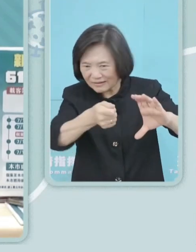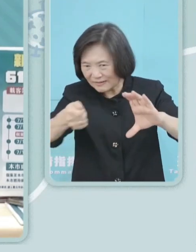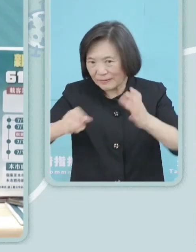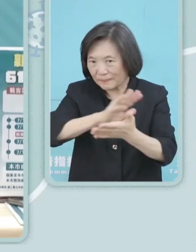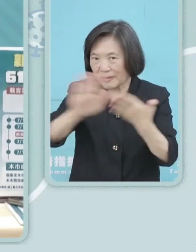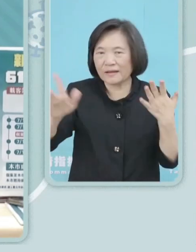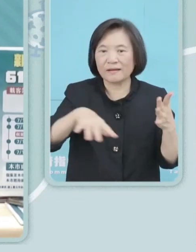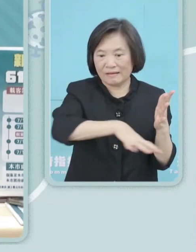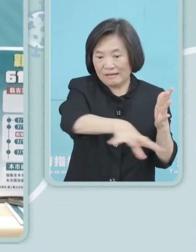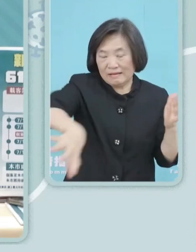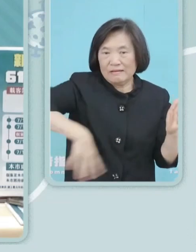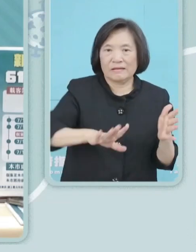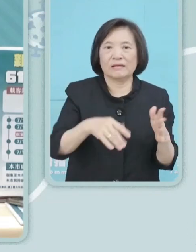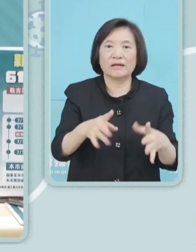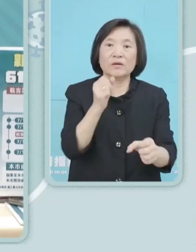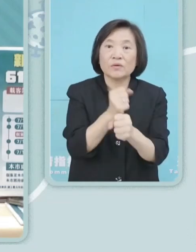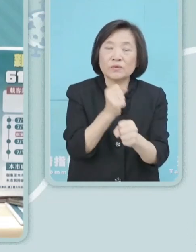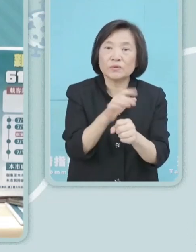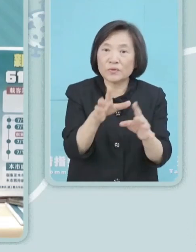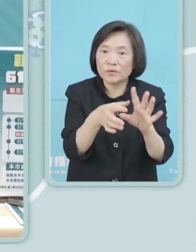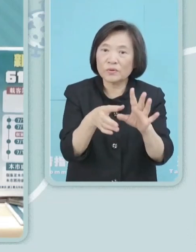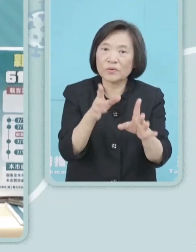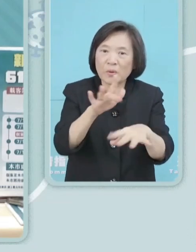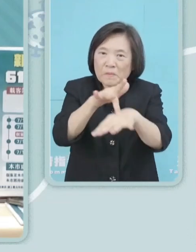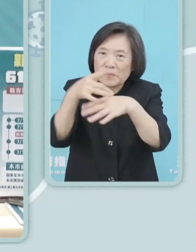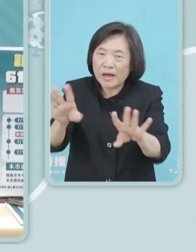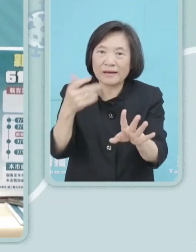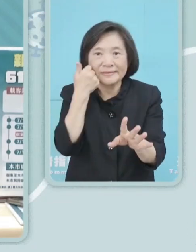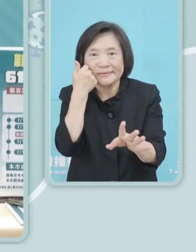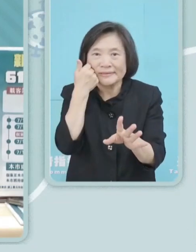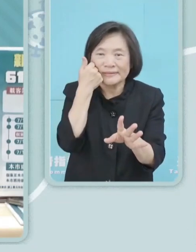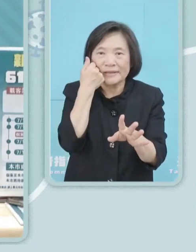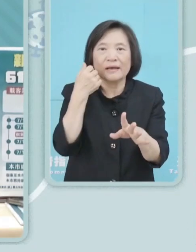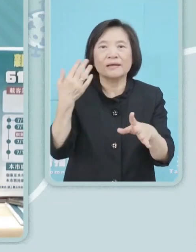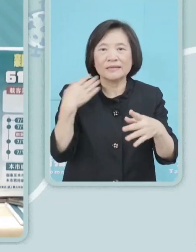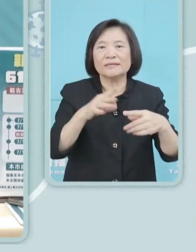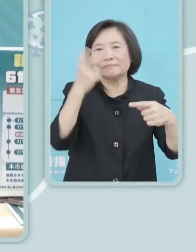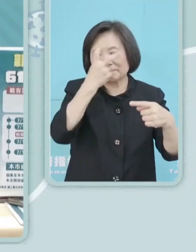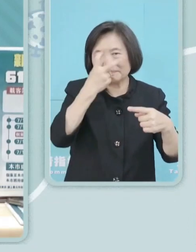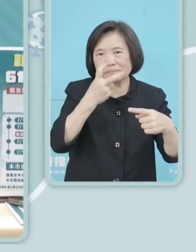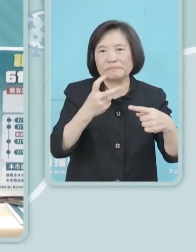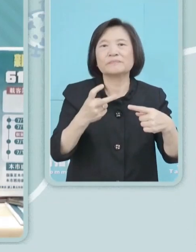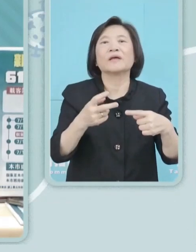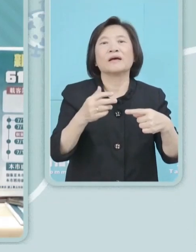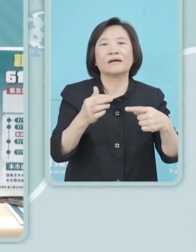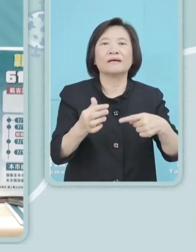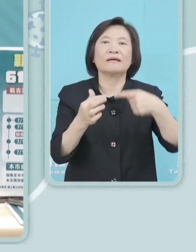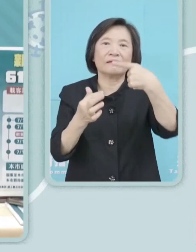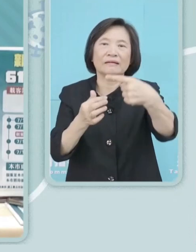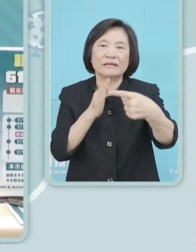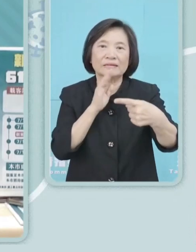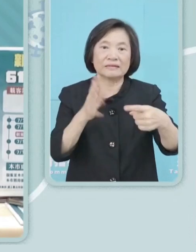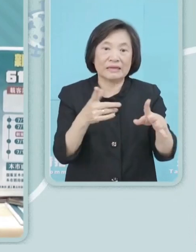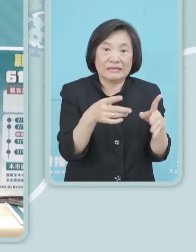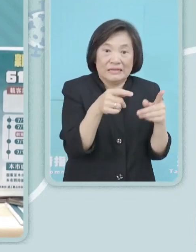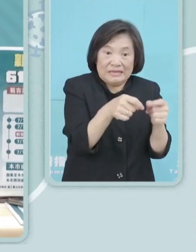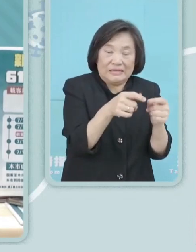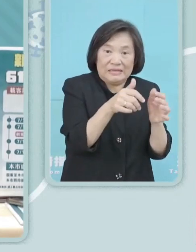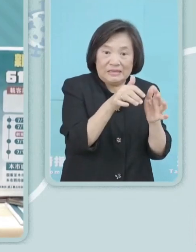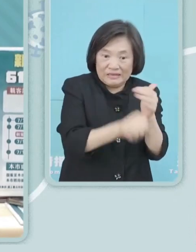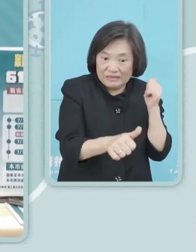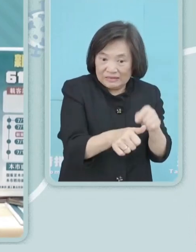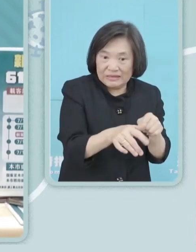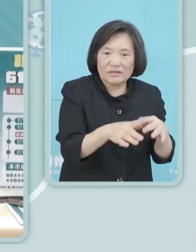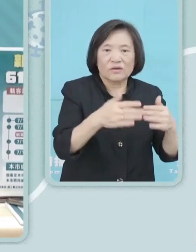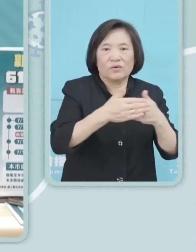地。那最重要是他所有的工作上面接触的人都已经是 PCR 阳性，不过亲密的接触者还是有被居家隔